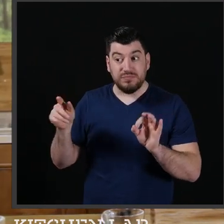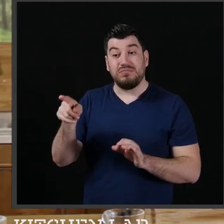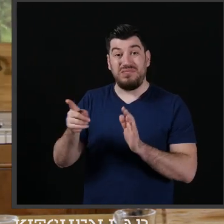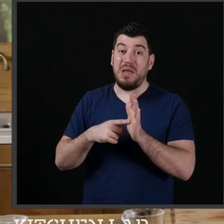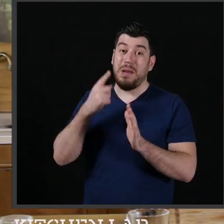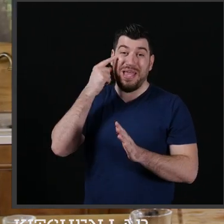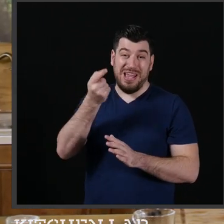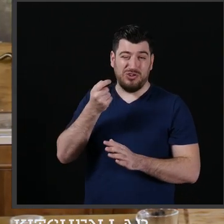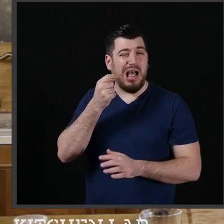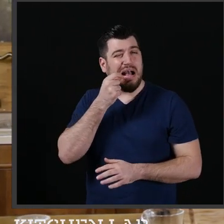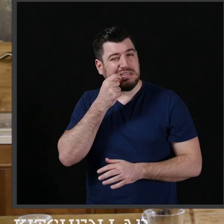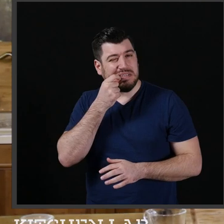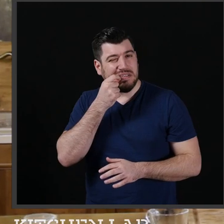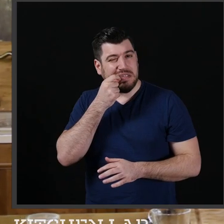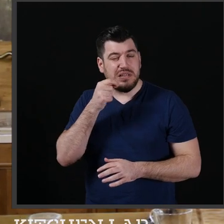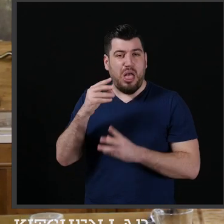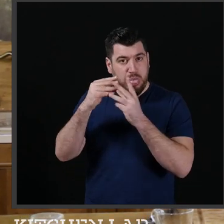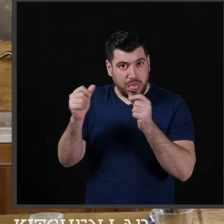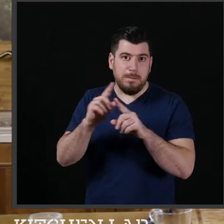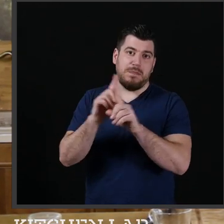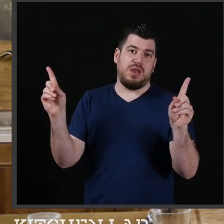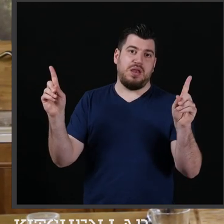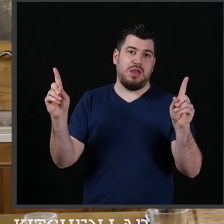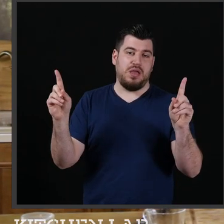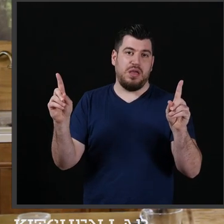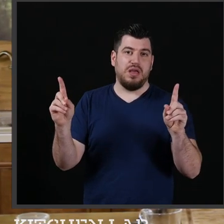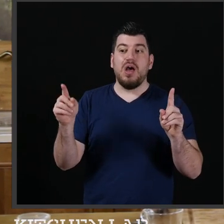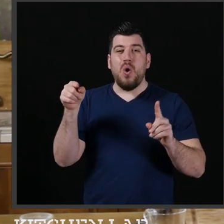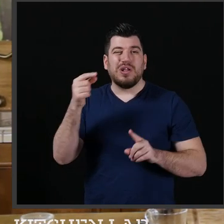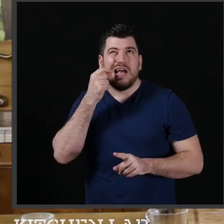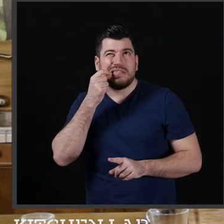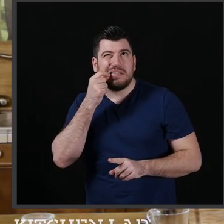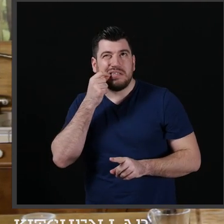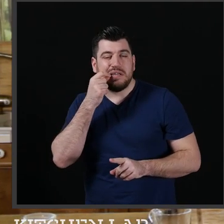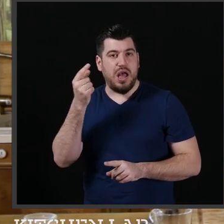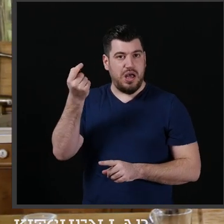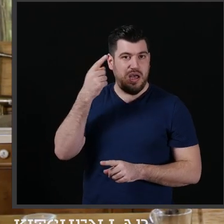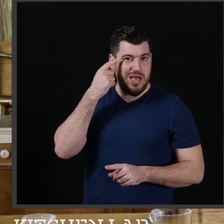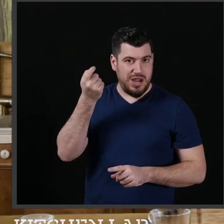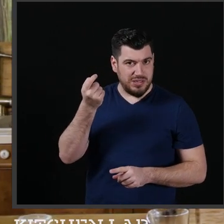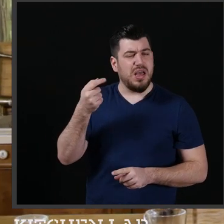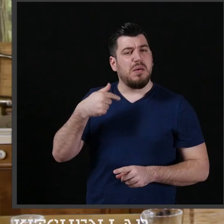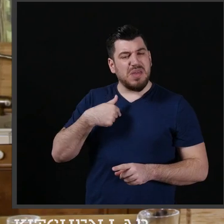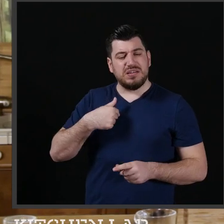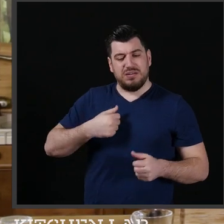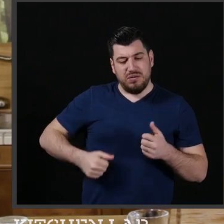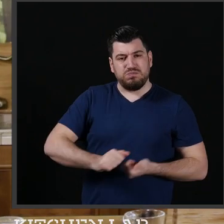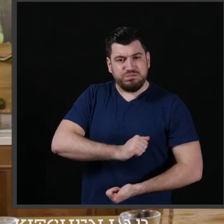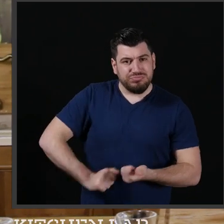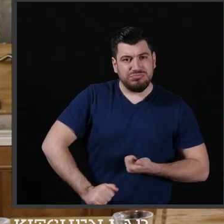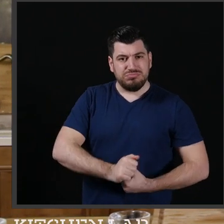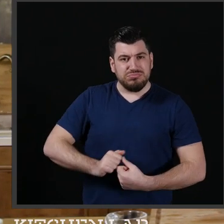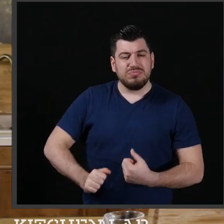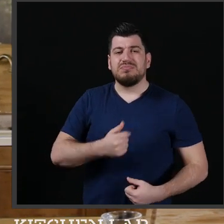dente, όχι μόνο για να το κάνουμε πιο γκουρμέ, όταν είναι πιο σπυρωτό το ριζότο, είναι πιο ευκολοχώνεπτο. Αυτή είναι η